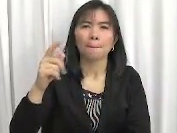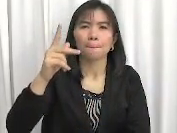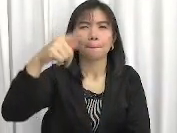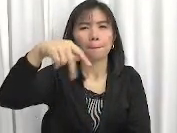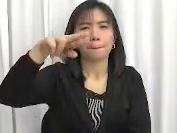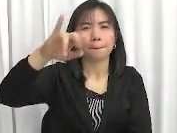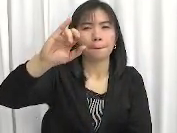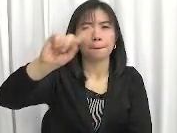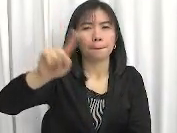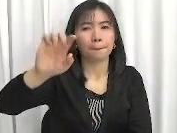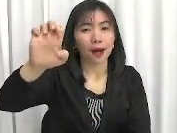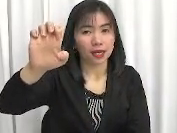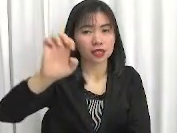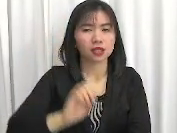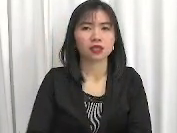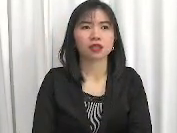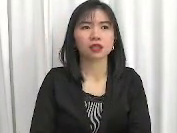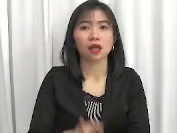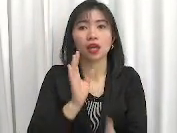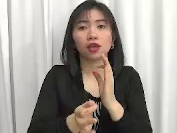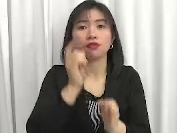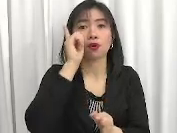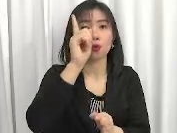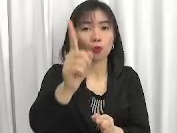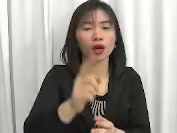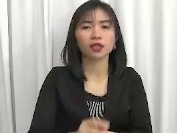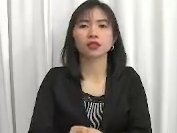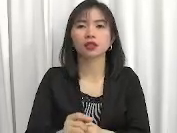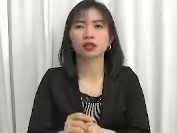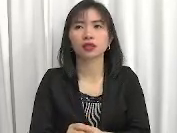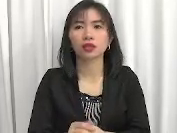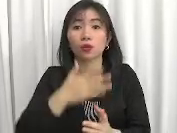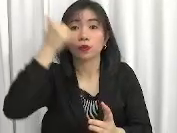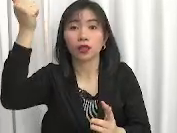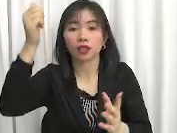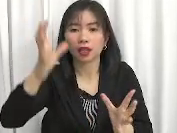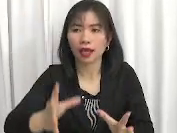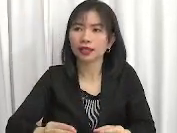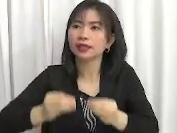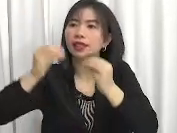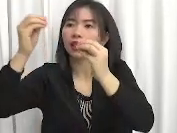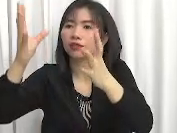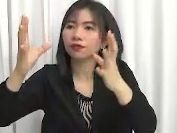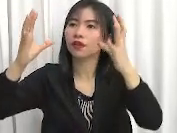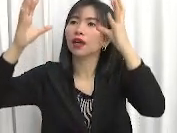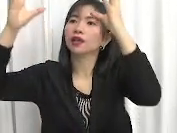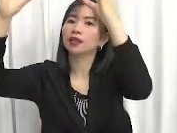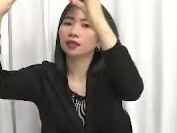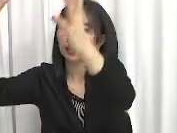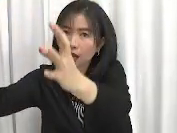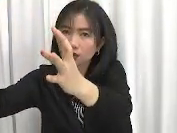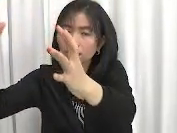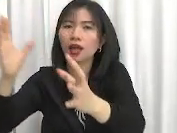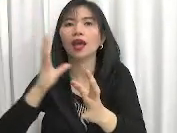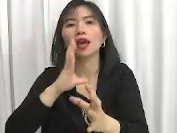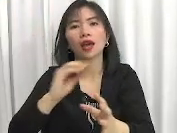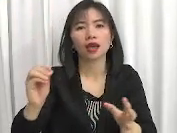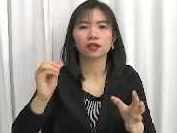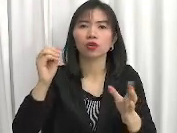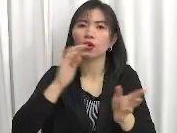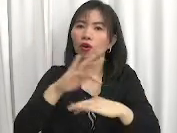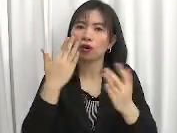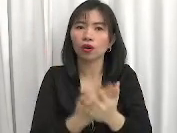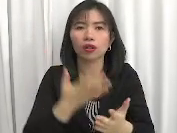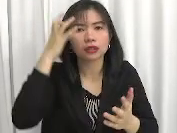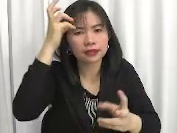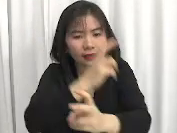yeah, na pag yung isang nanalo ay kinoronahan, talagang lahat ng paghihirap na dinarasan niya,